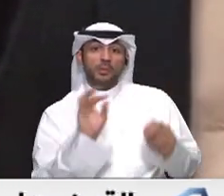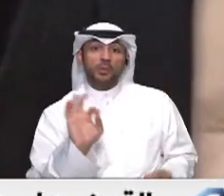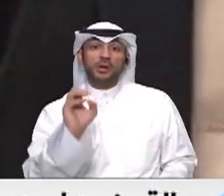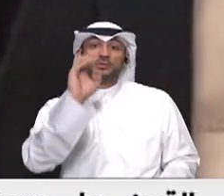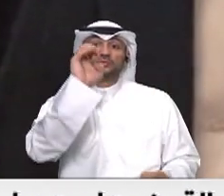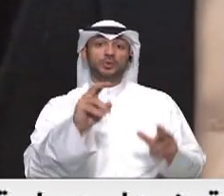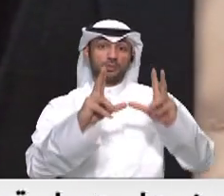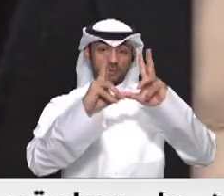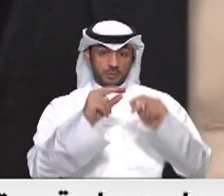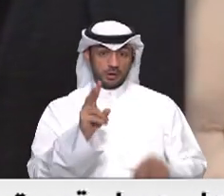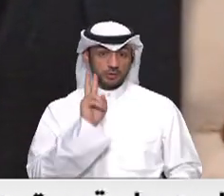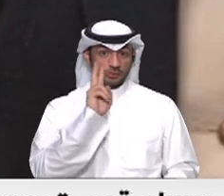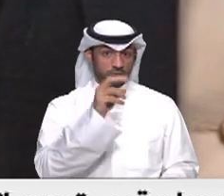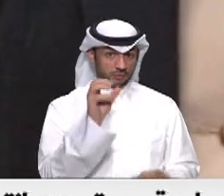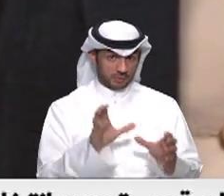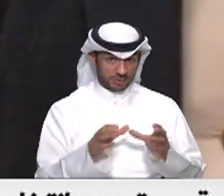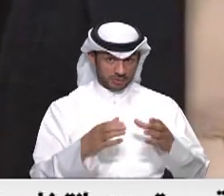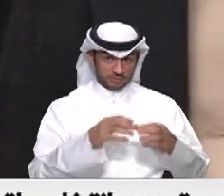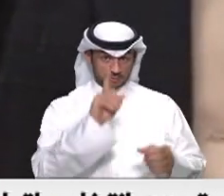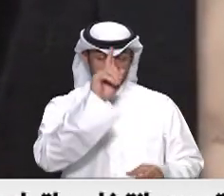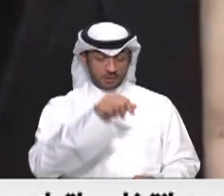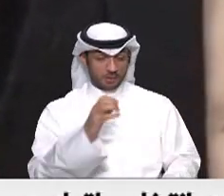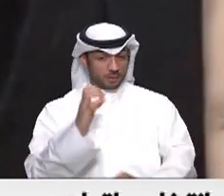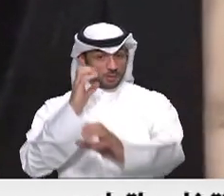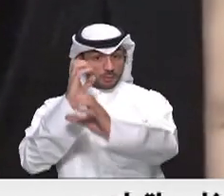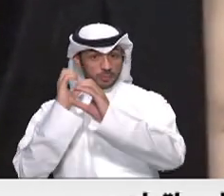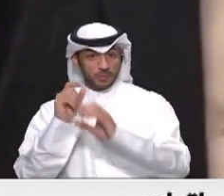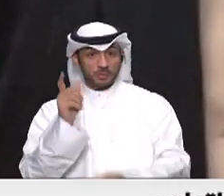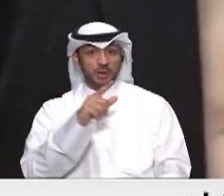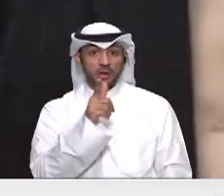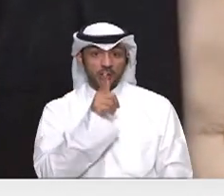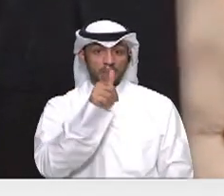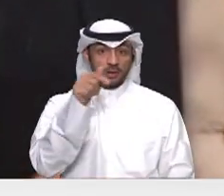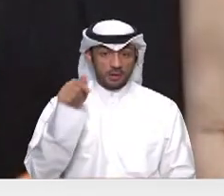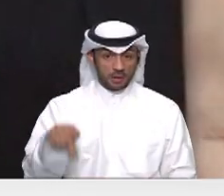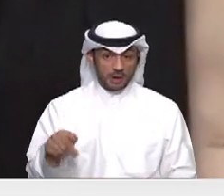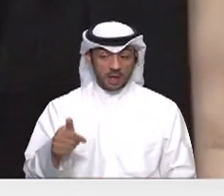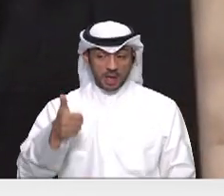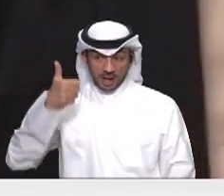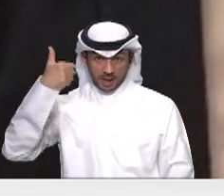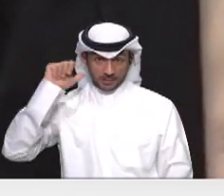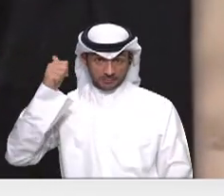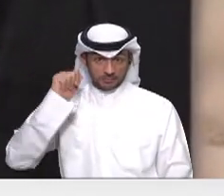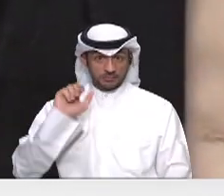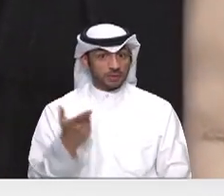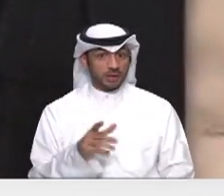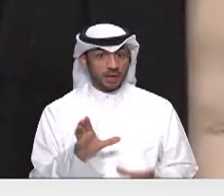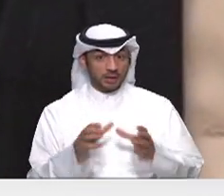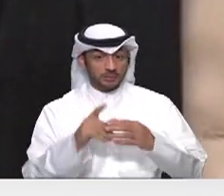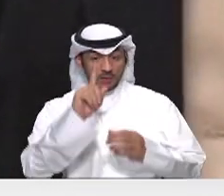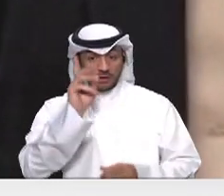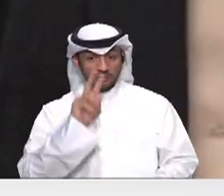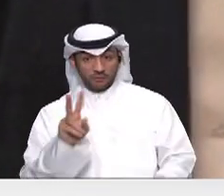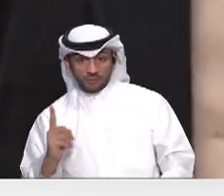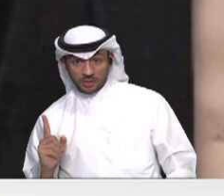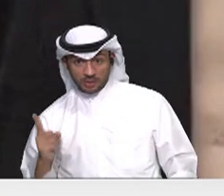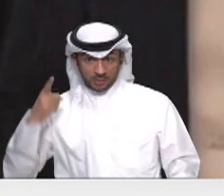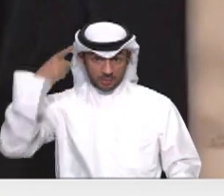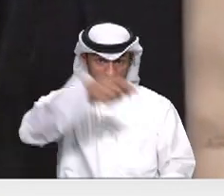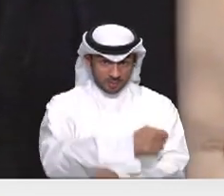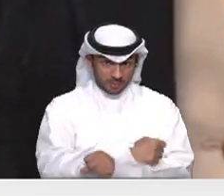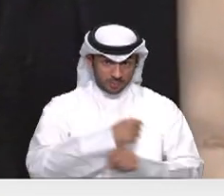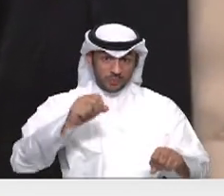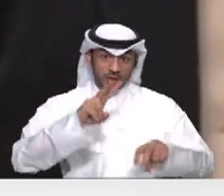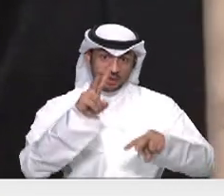بعد استهداف حيفا بالأمس لا يمكن القول أن الميدان جنوبيا كان أوسع أو